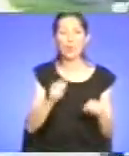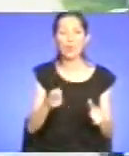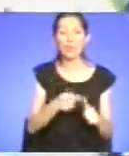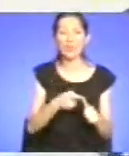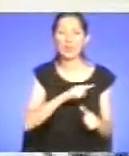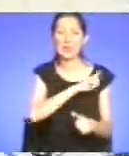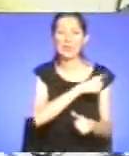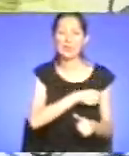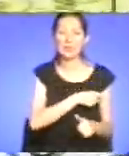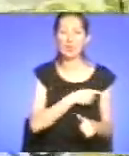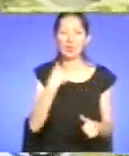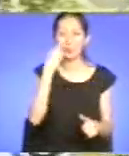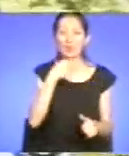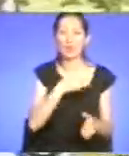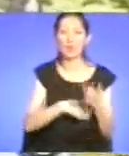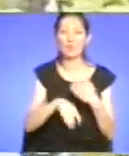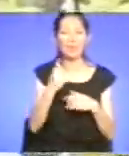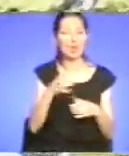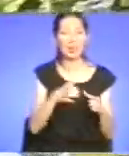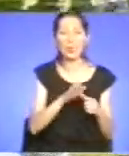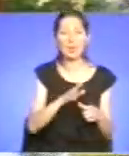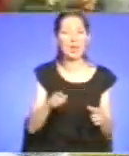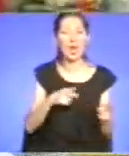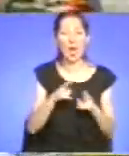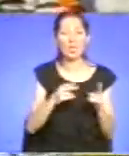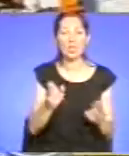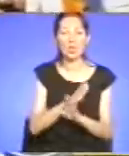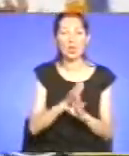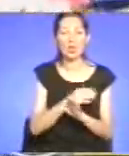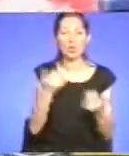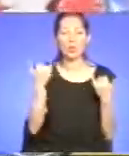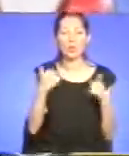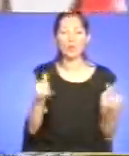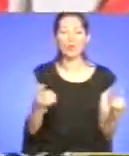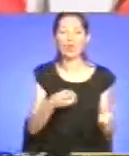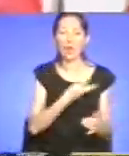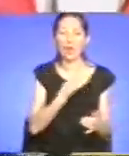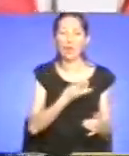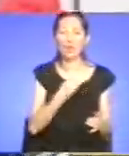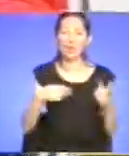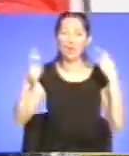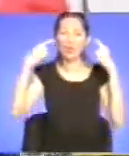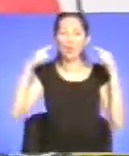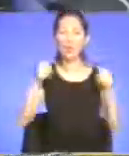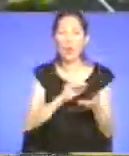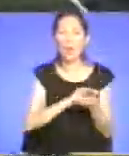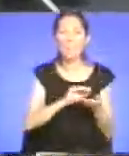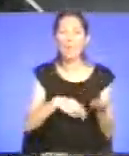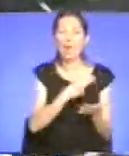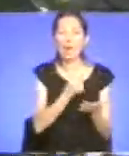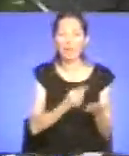сильною особистістю. Інвалід першої групи не нарікає на долю, а дивує оптимізмом і творчістю. Пише оригінальні картини,